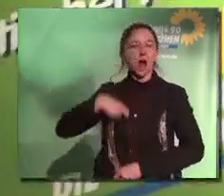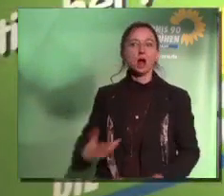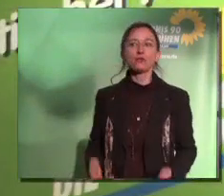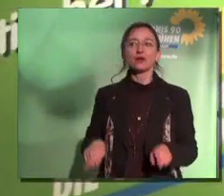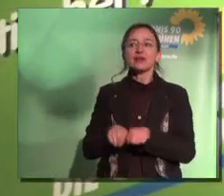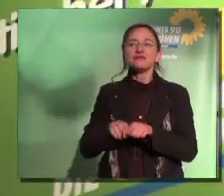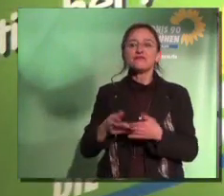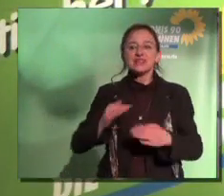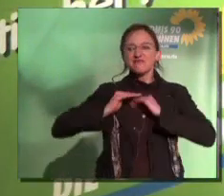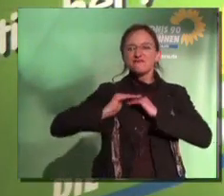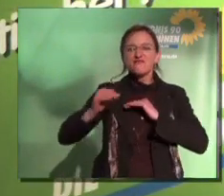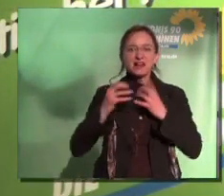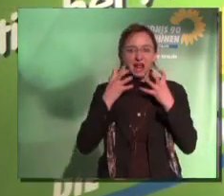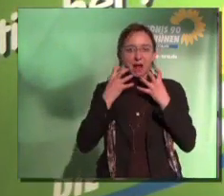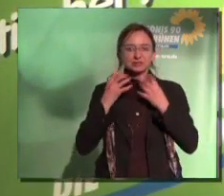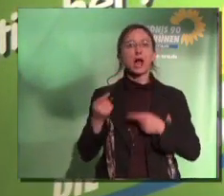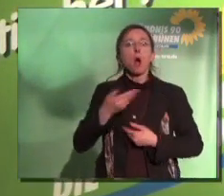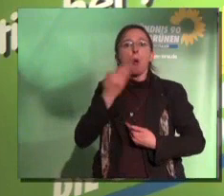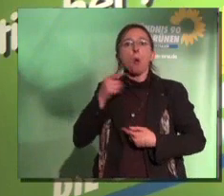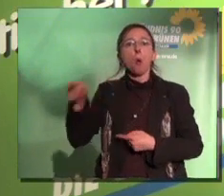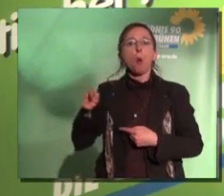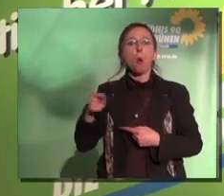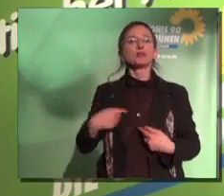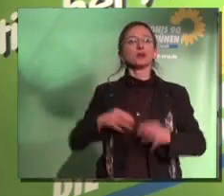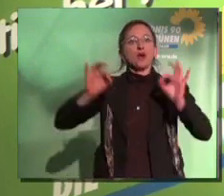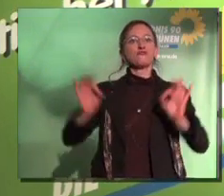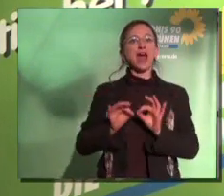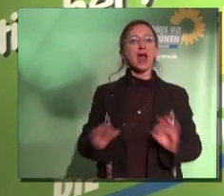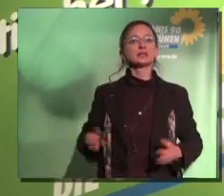mit Unfähigkeit. Das finde ich echt gemein.